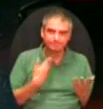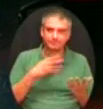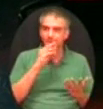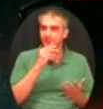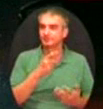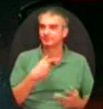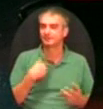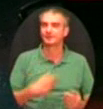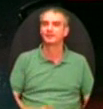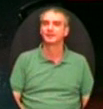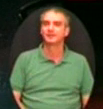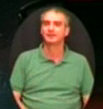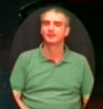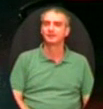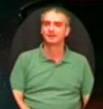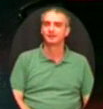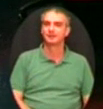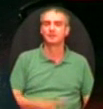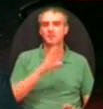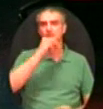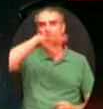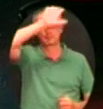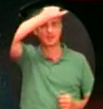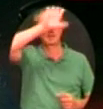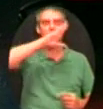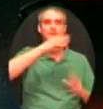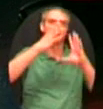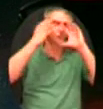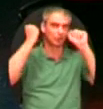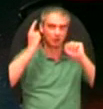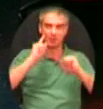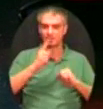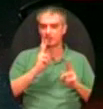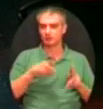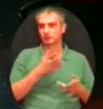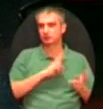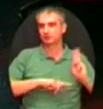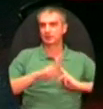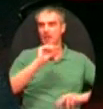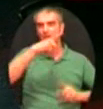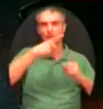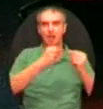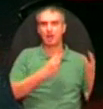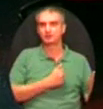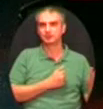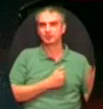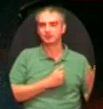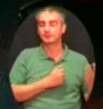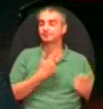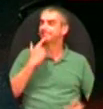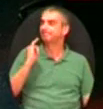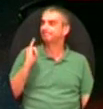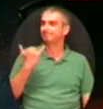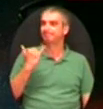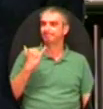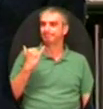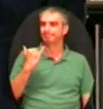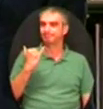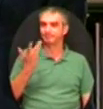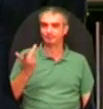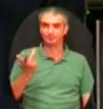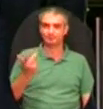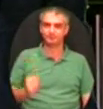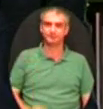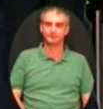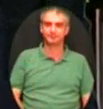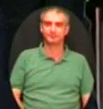זאת נדבר על עזה. מדברים על איראן, מדברים על השגרירות, אבל יש את הצרה של עזה. נכון,